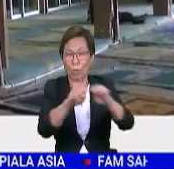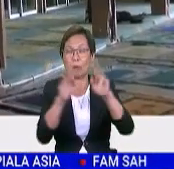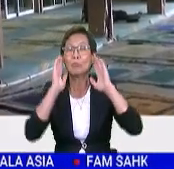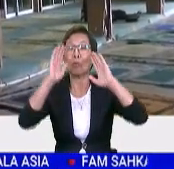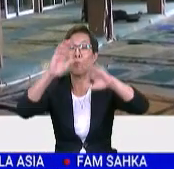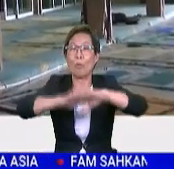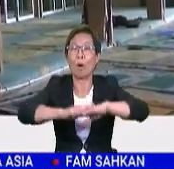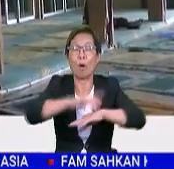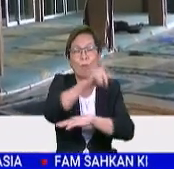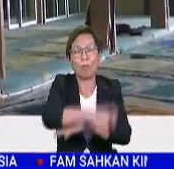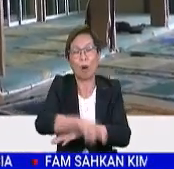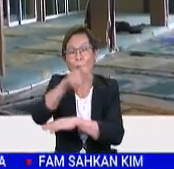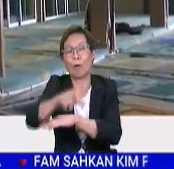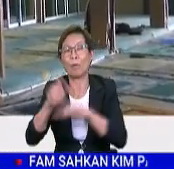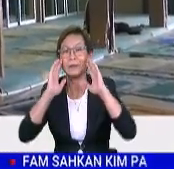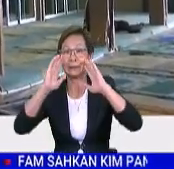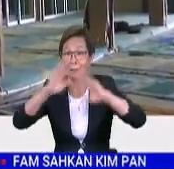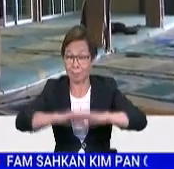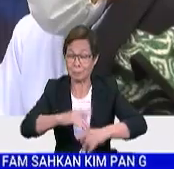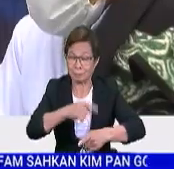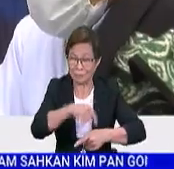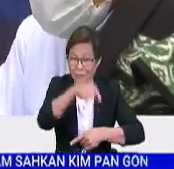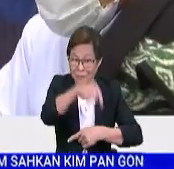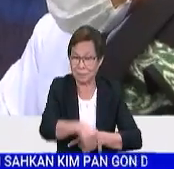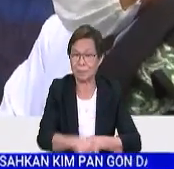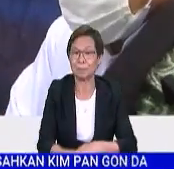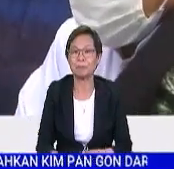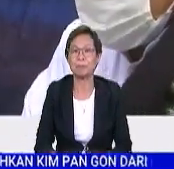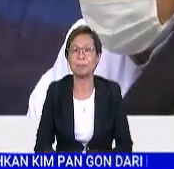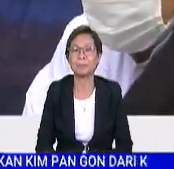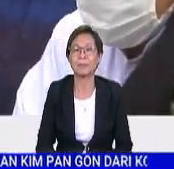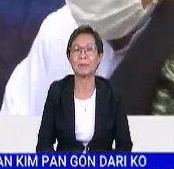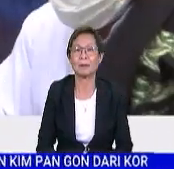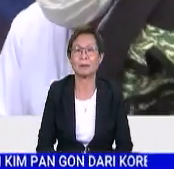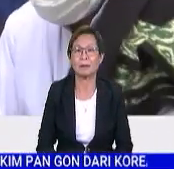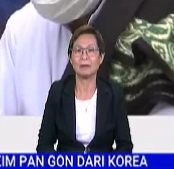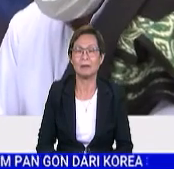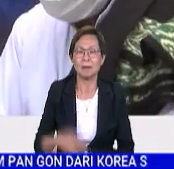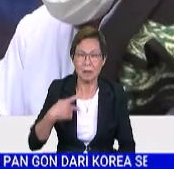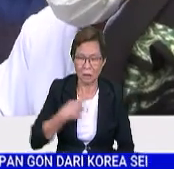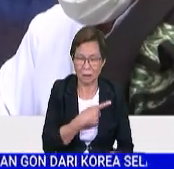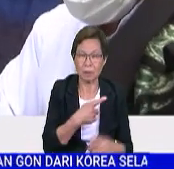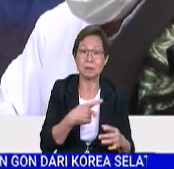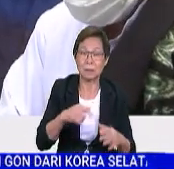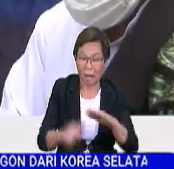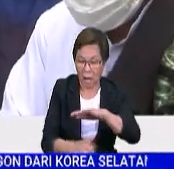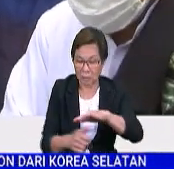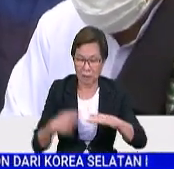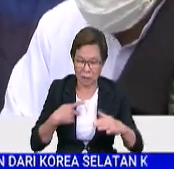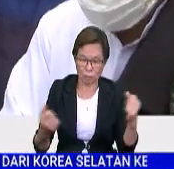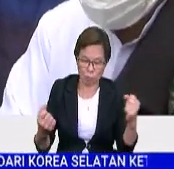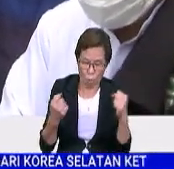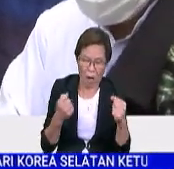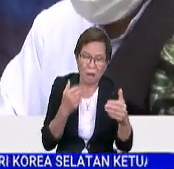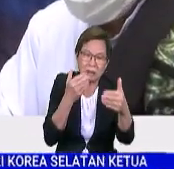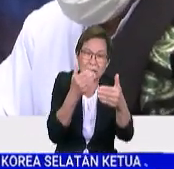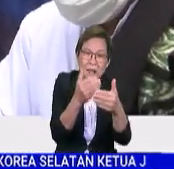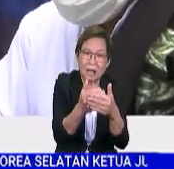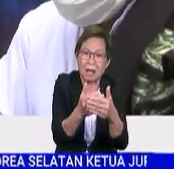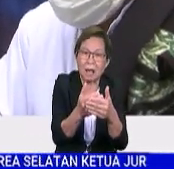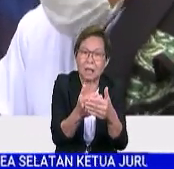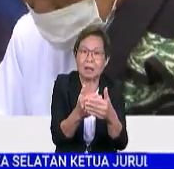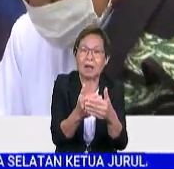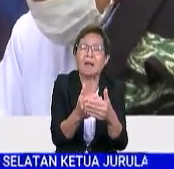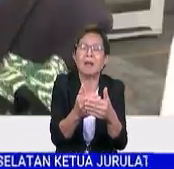orang-orang muslim jadi di sinilah asas pertamanya untuk kita memperkuatkan diri kita mendekatkan diri kita dengan